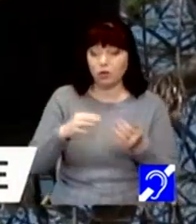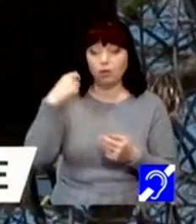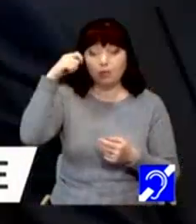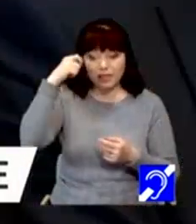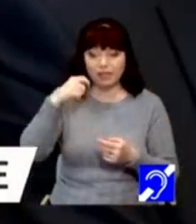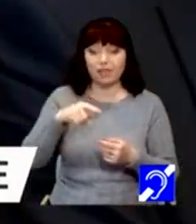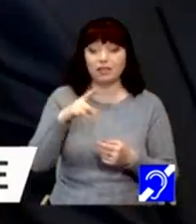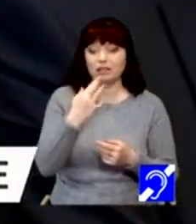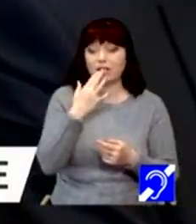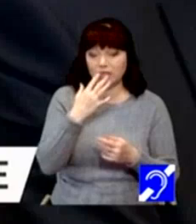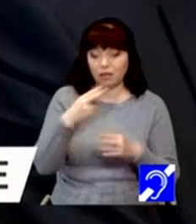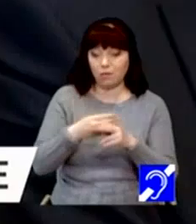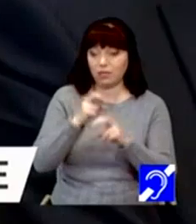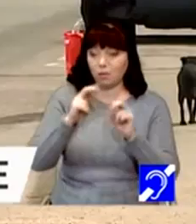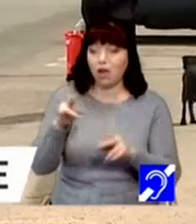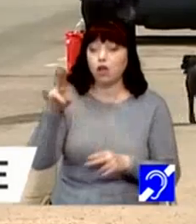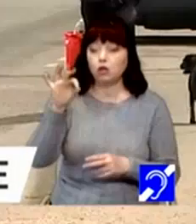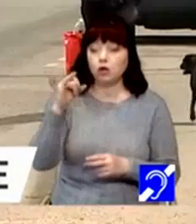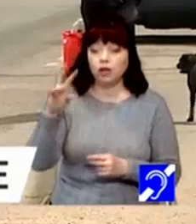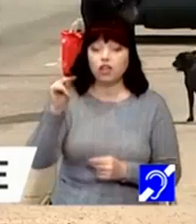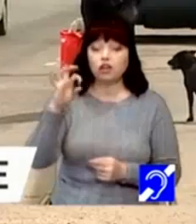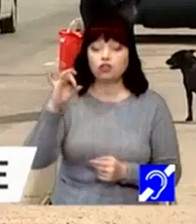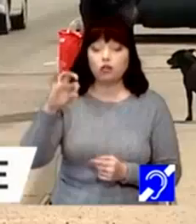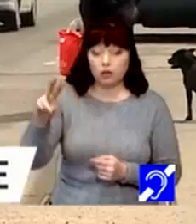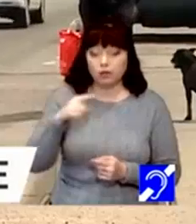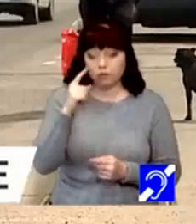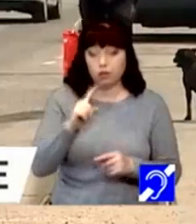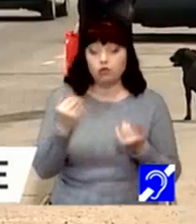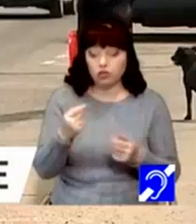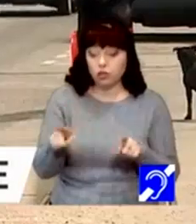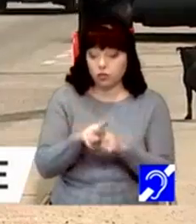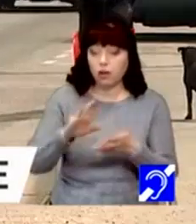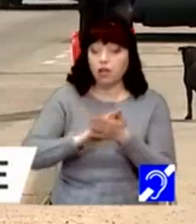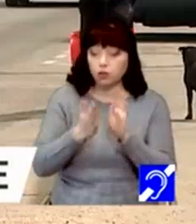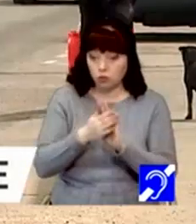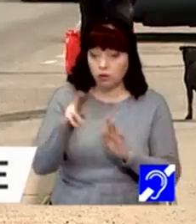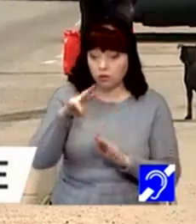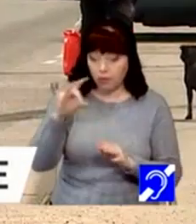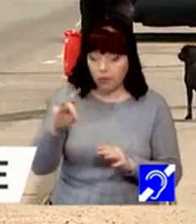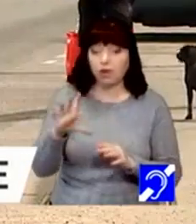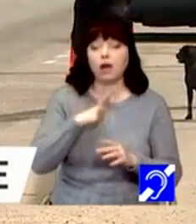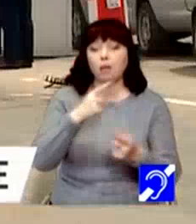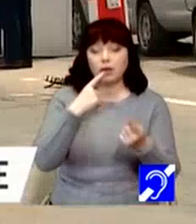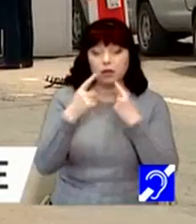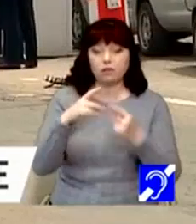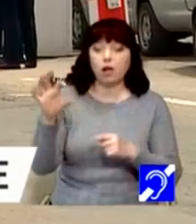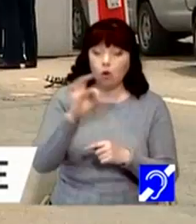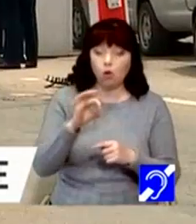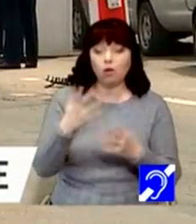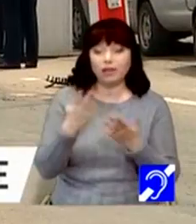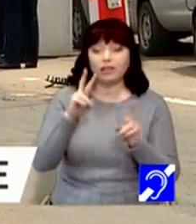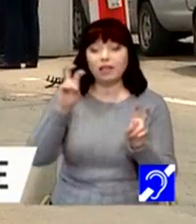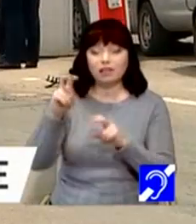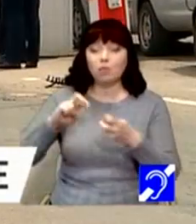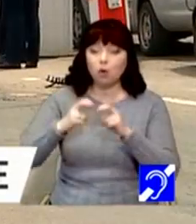și securității naționale Dorin recean toată situația curentă de securitatea din regiune sau mai vorbit despre unele aspecte ce țin